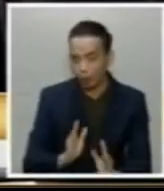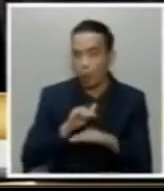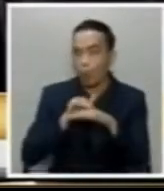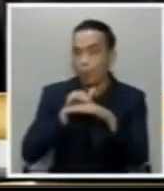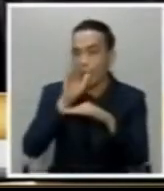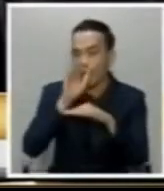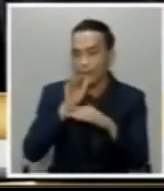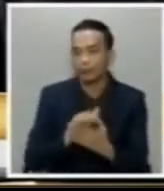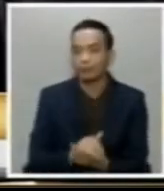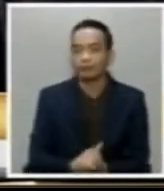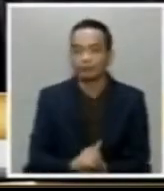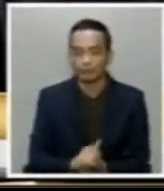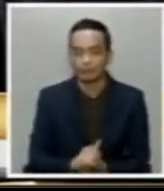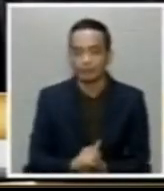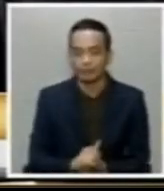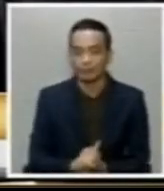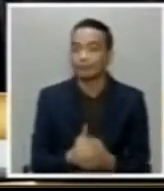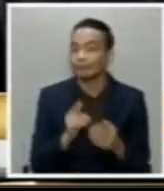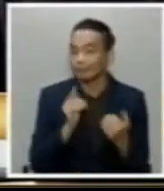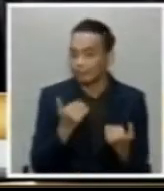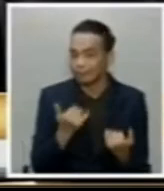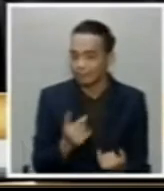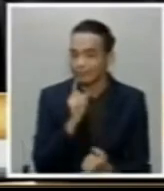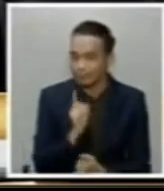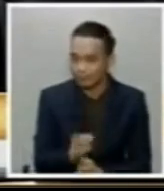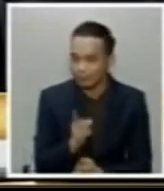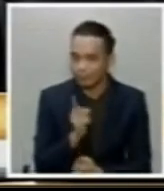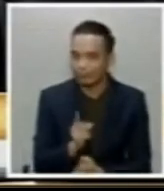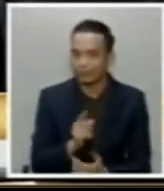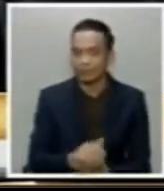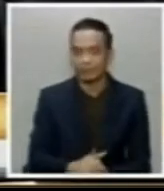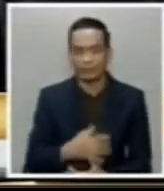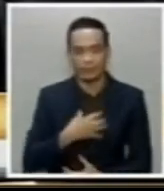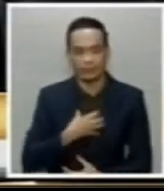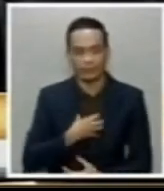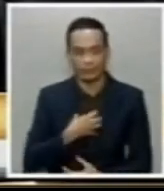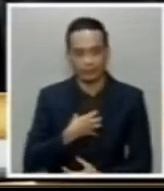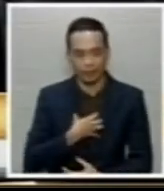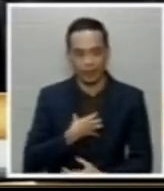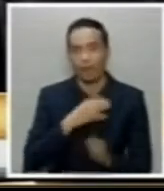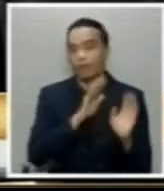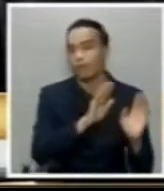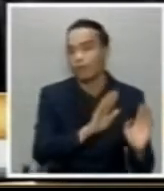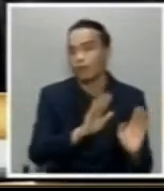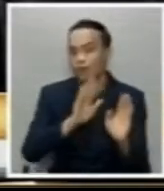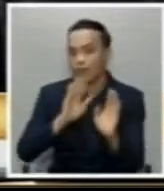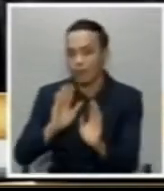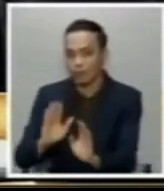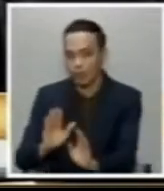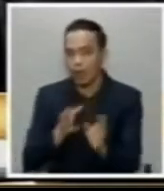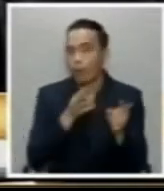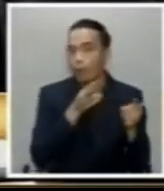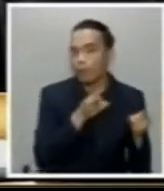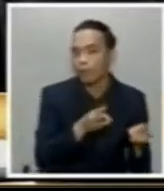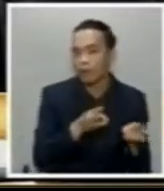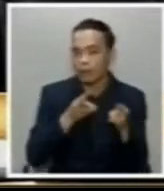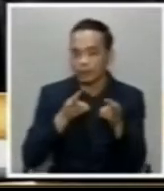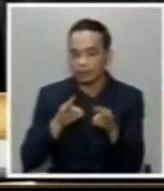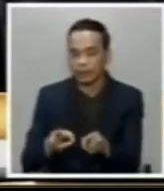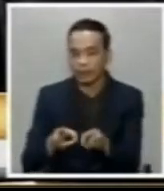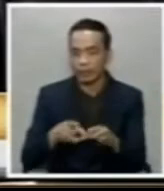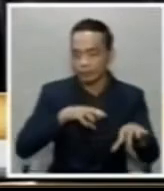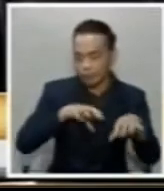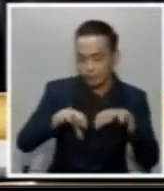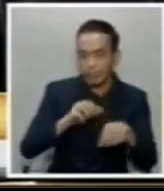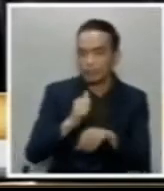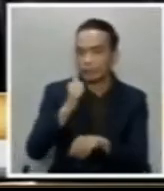ครับจริงๆแล้วก็คืออยากจะฝากครับว่าใช้วิธีการเดิมๆคงจะ